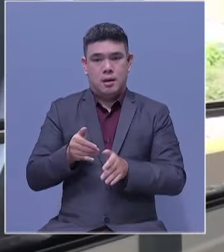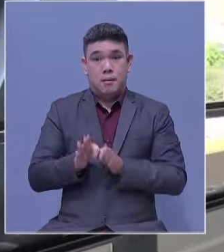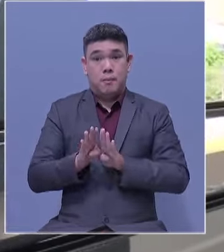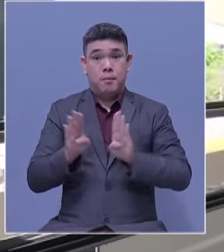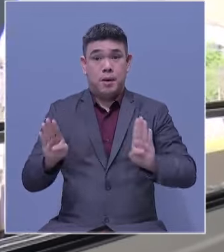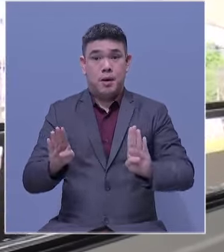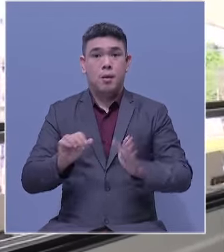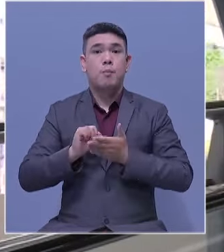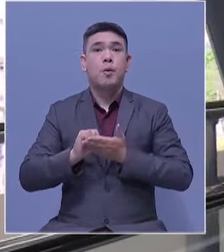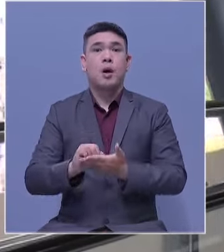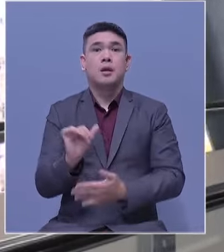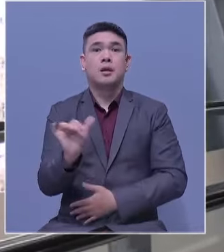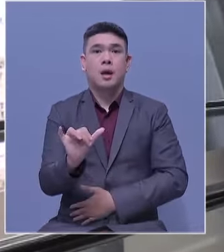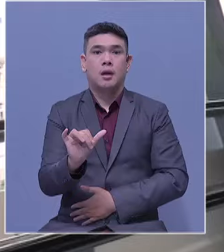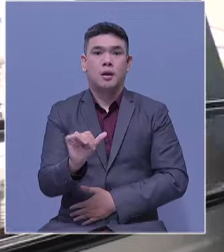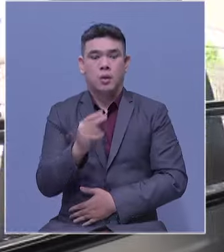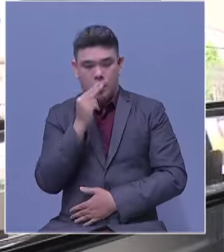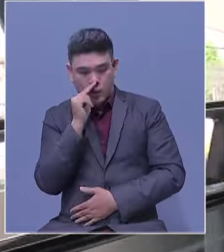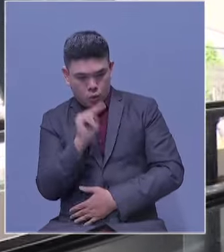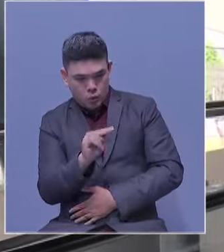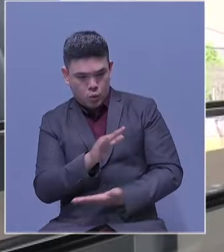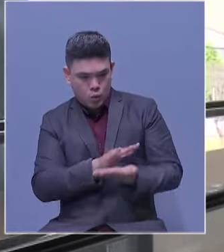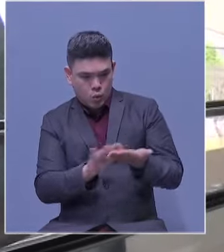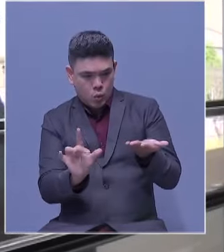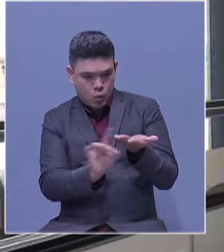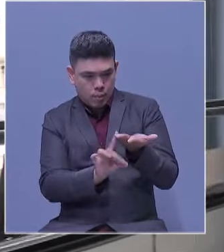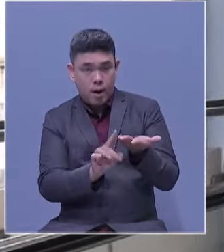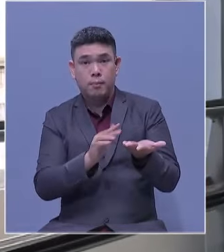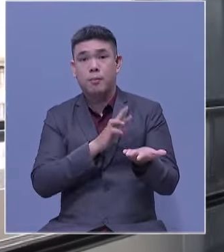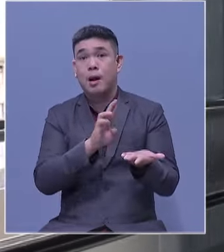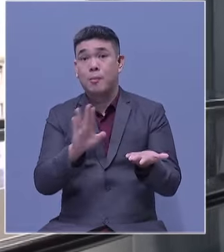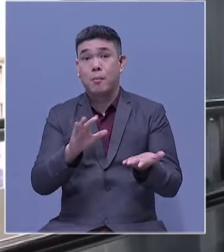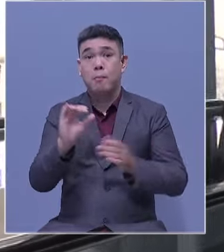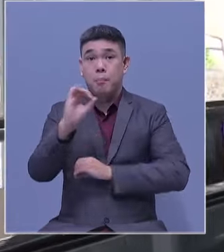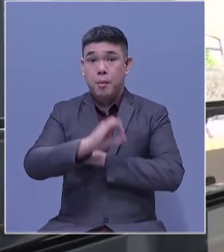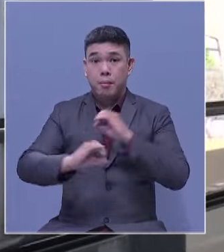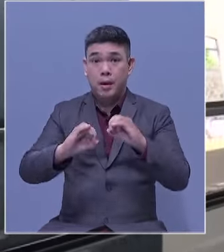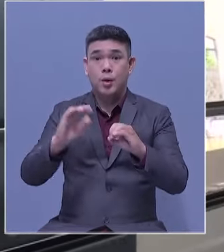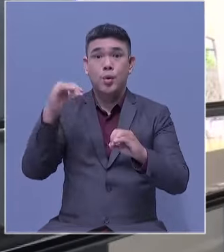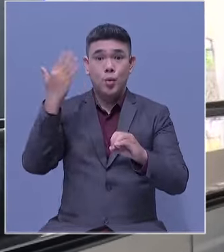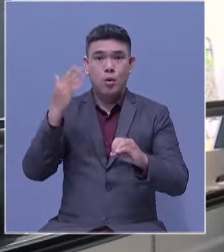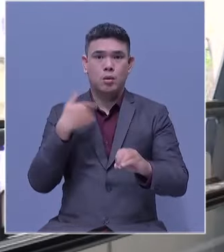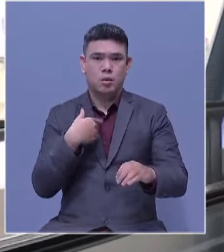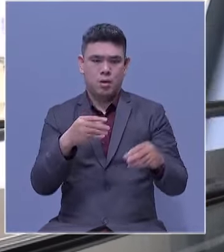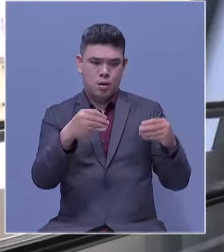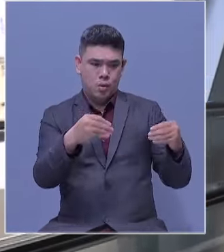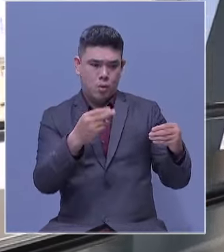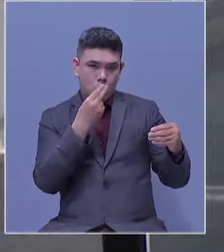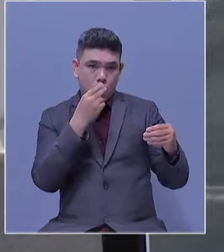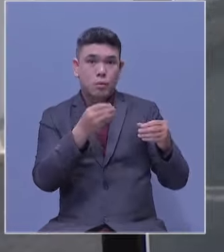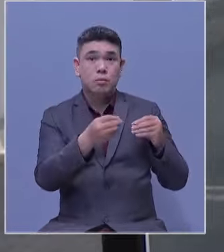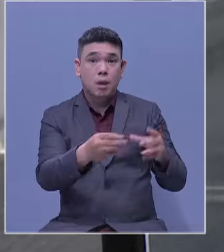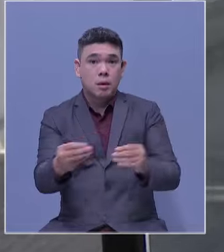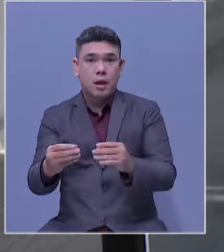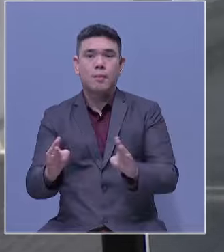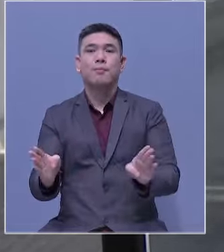เปิดให้บริการได้เนื่องจากก่อนหน้านี้ต้องมีการตรวจสอบทางเทคนิคแล้วก็ระบบความปลอดภัยโดยพบปัญหากระจกแตกร้าวอ่ะก็